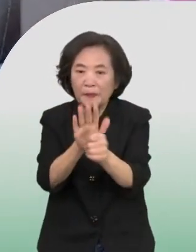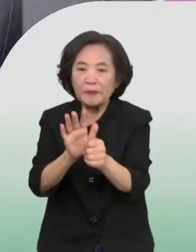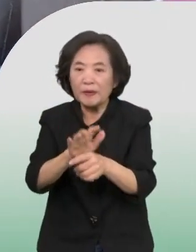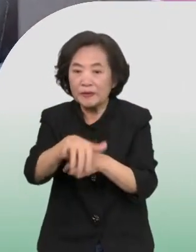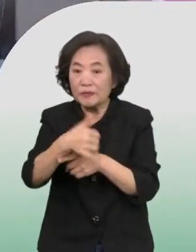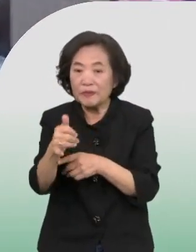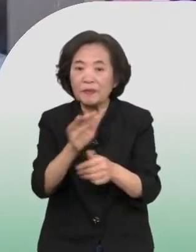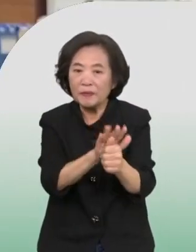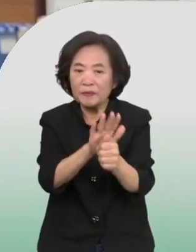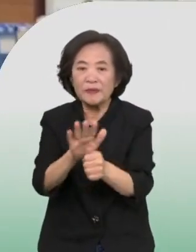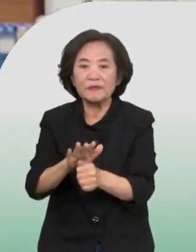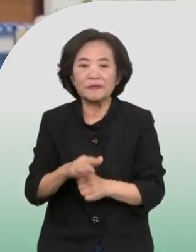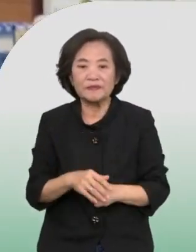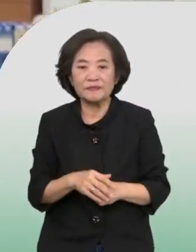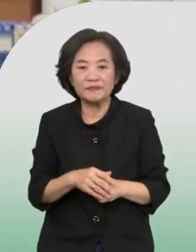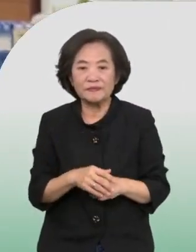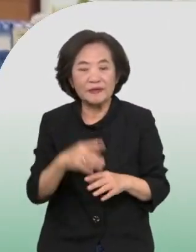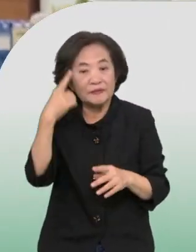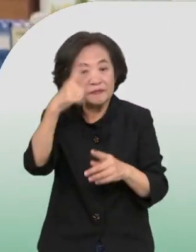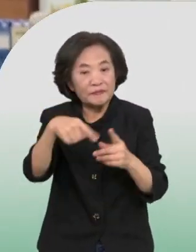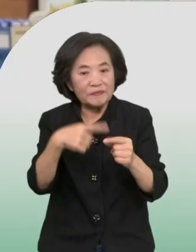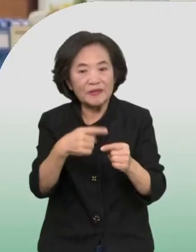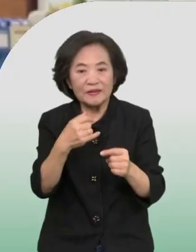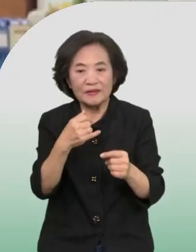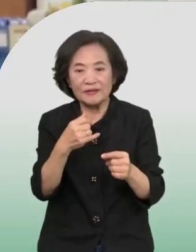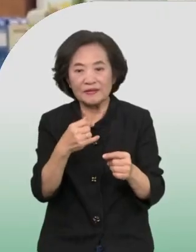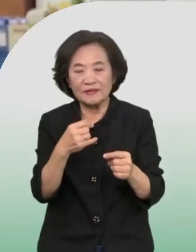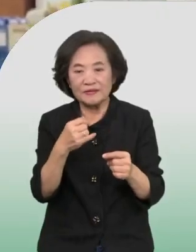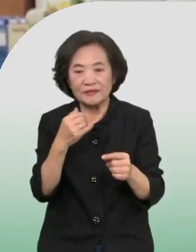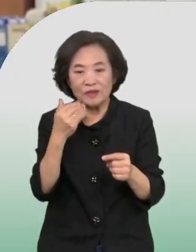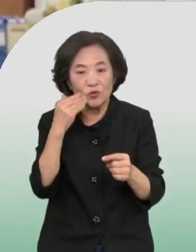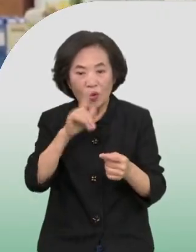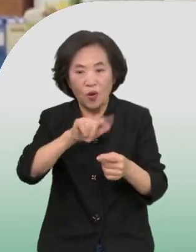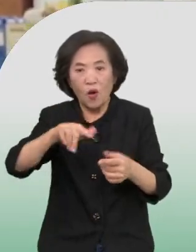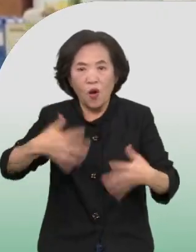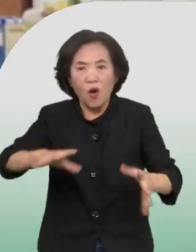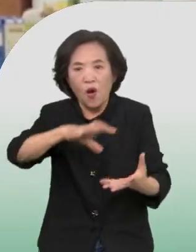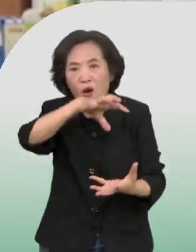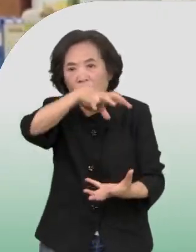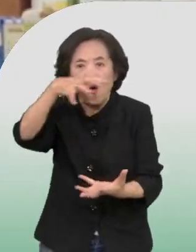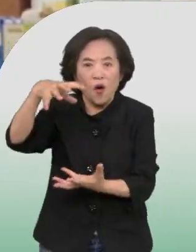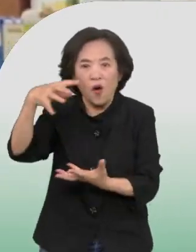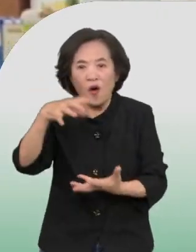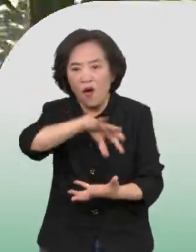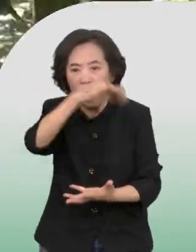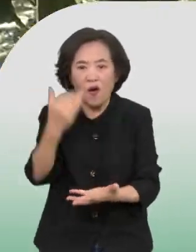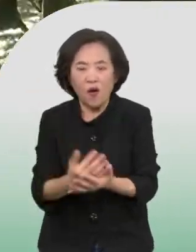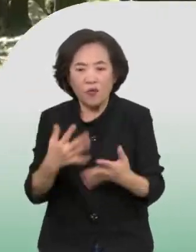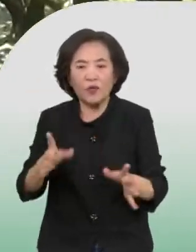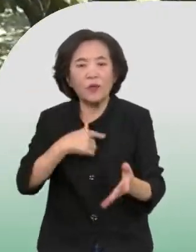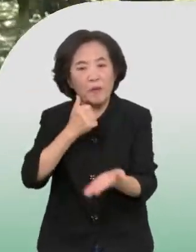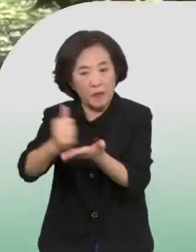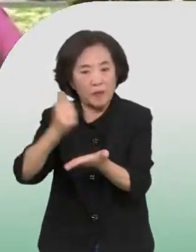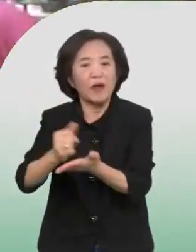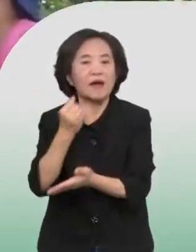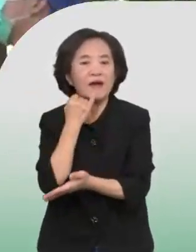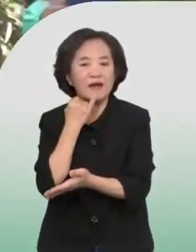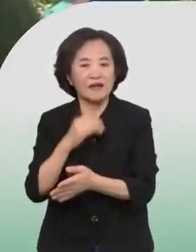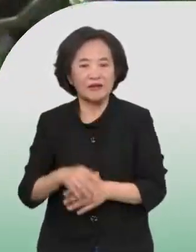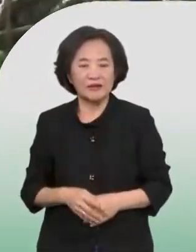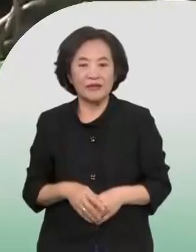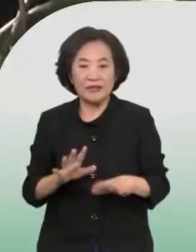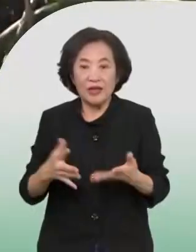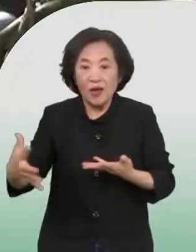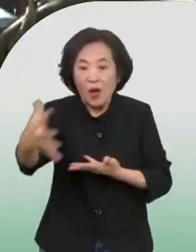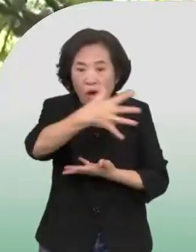尼农民吼，安尼想讲。像讲慢烟未量下未下多啦嘿， 产量哦虽然略